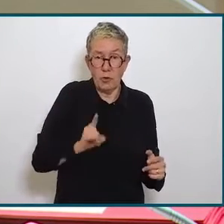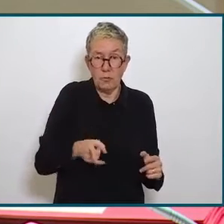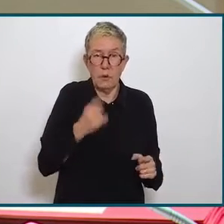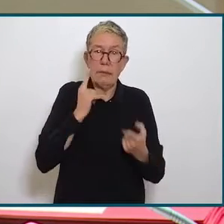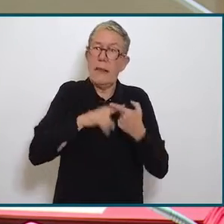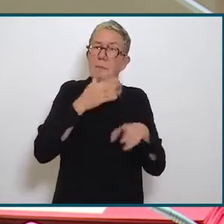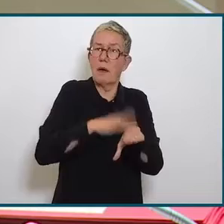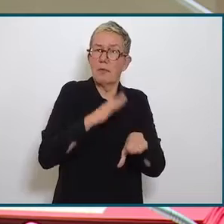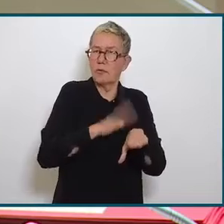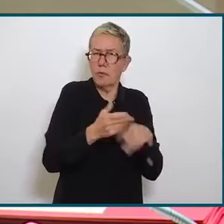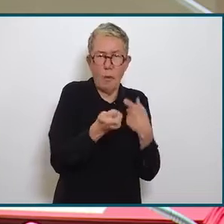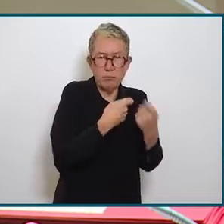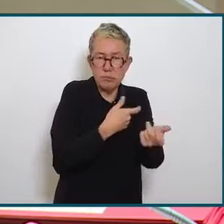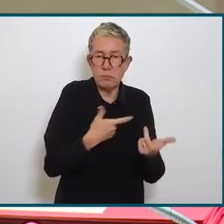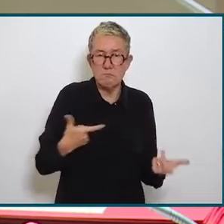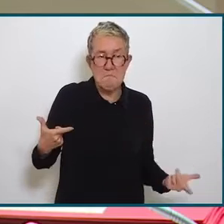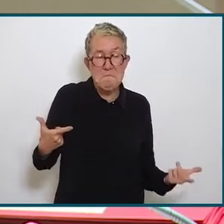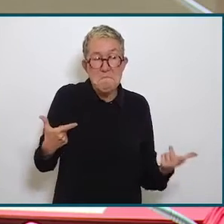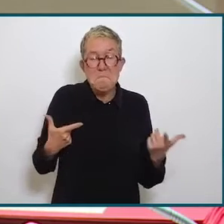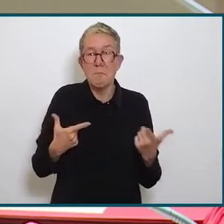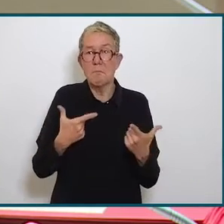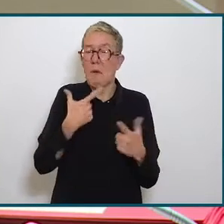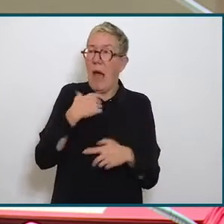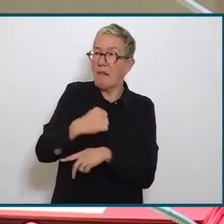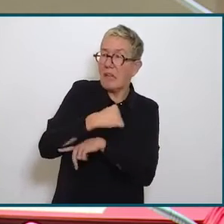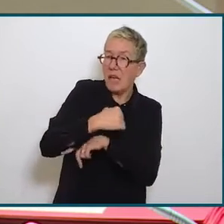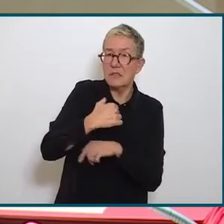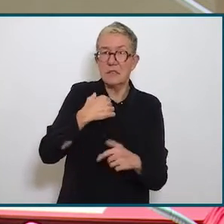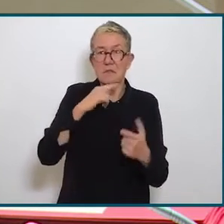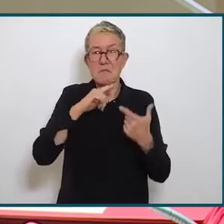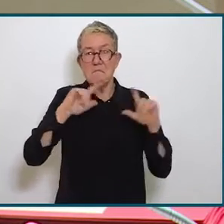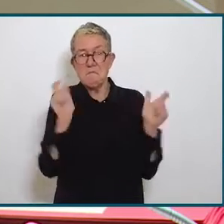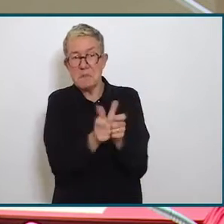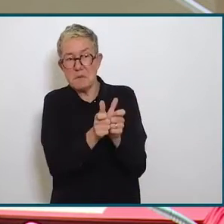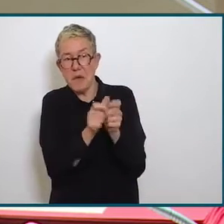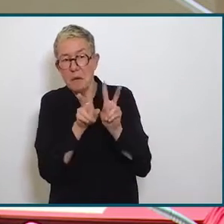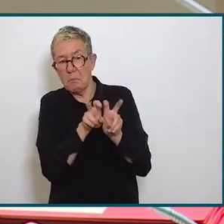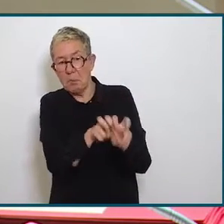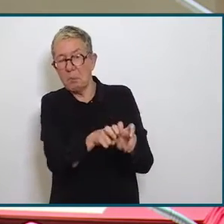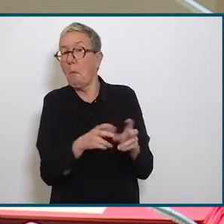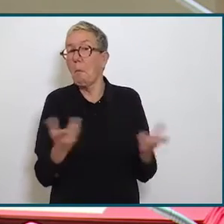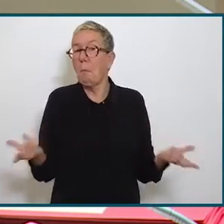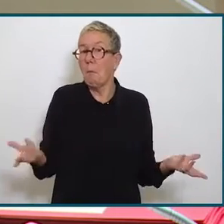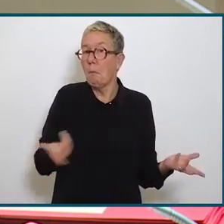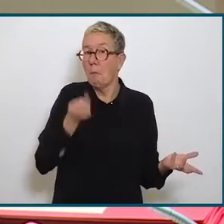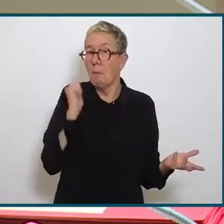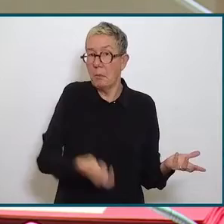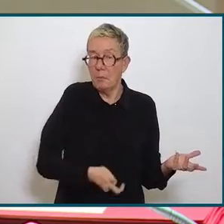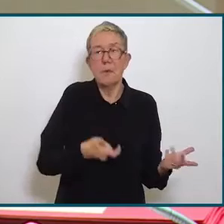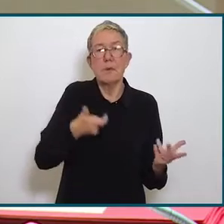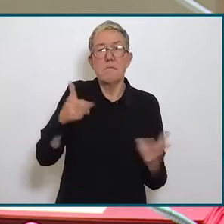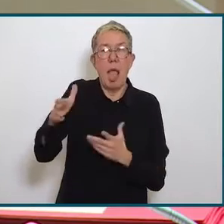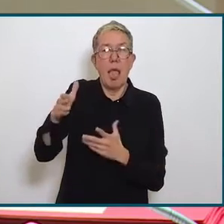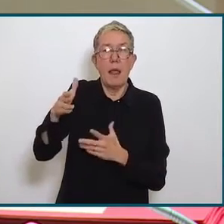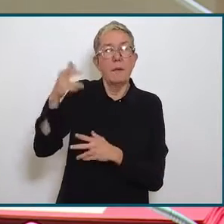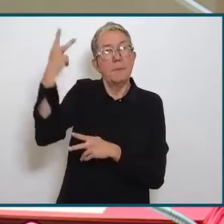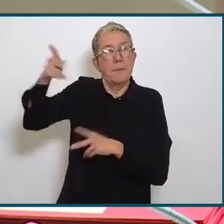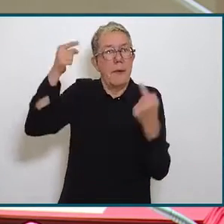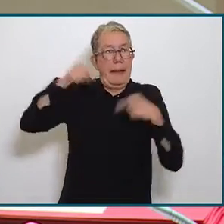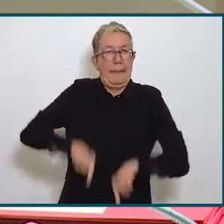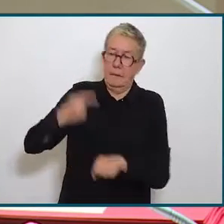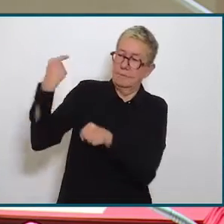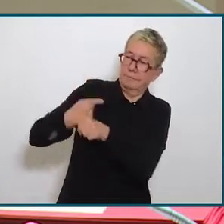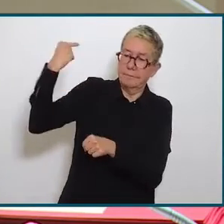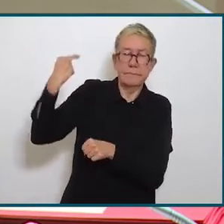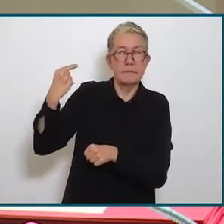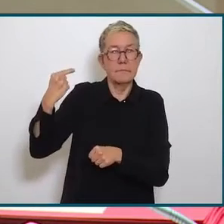prévention et d'un mauvais rapport efficacité-coût en matière d'élucidation. Pour autant, c'est l'approche de l'État. Et l'État étant partout chez